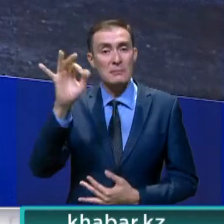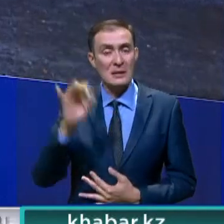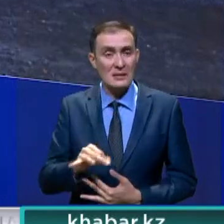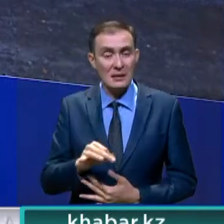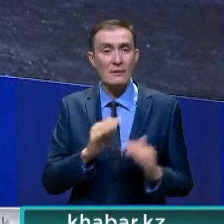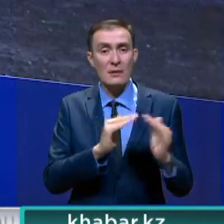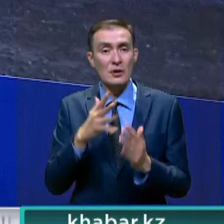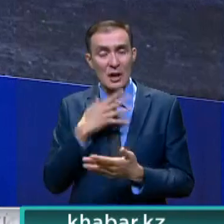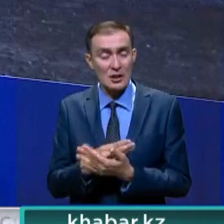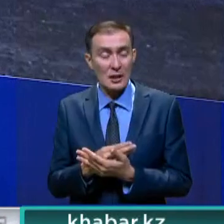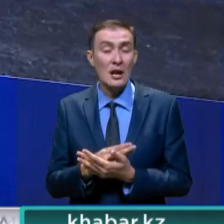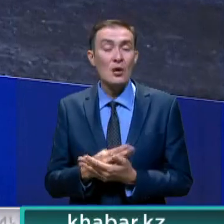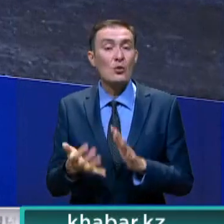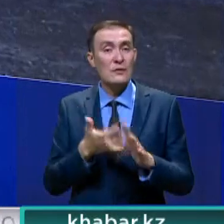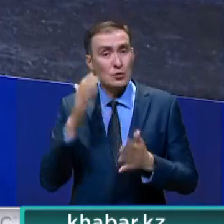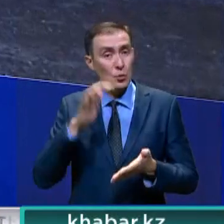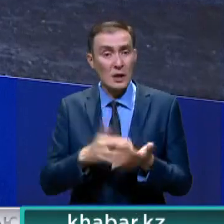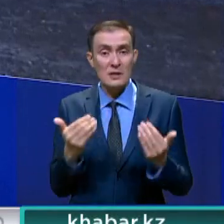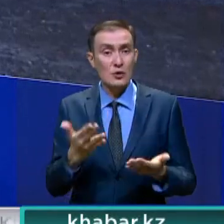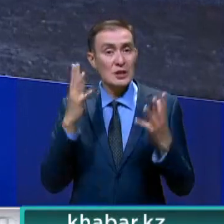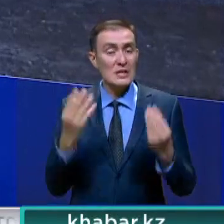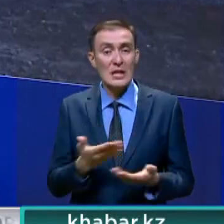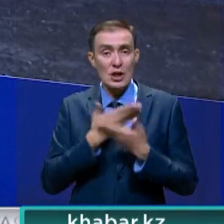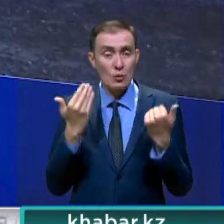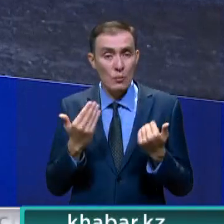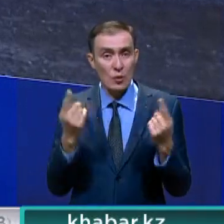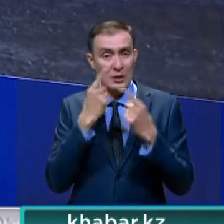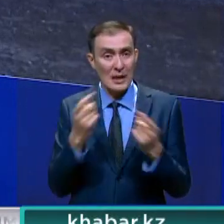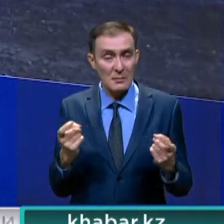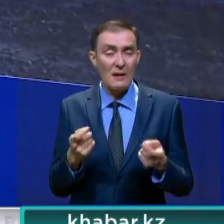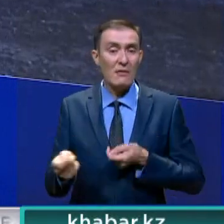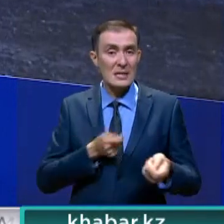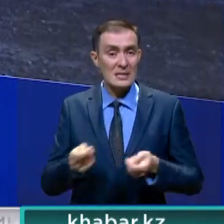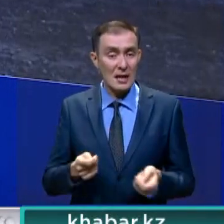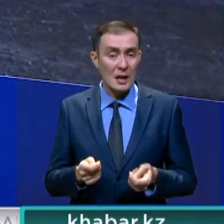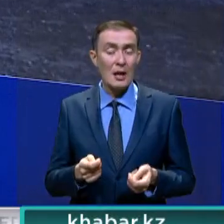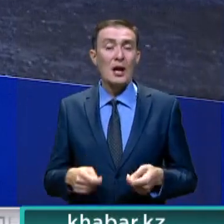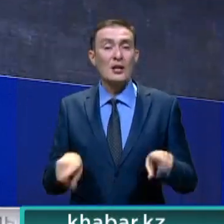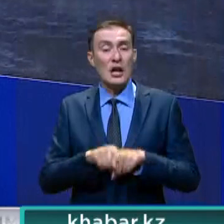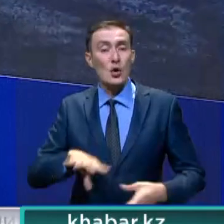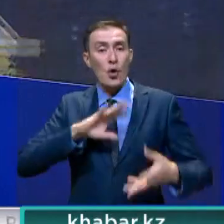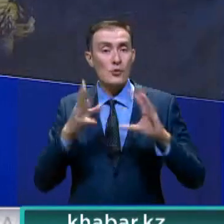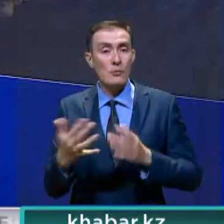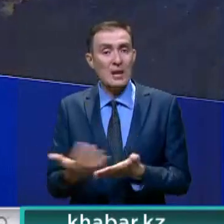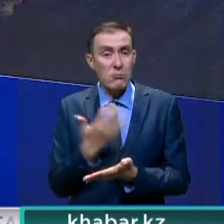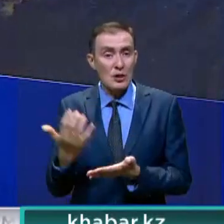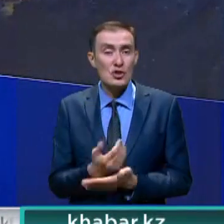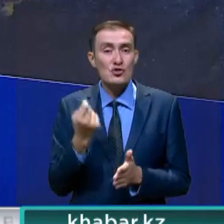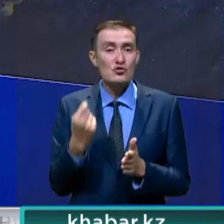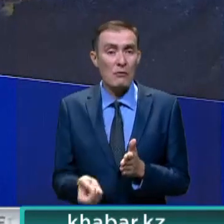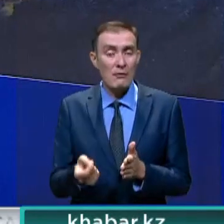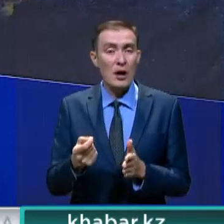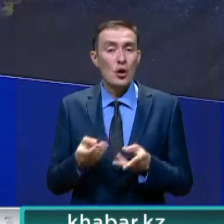наполовину граждане. При этом дефицита угля на сегодняшний день нет, по оперативным данным местных властей. Вместе с тем объемы добычи самого